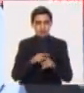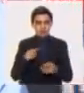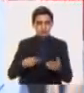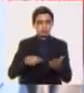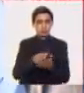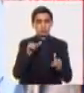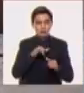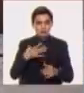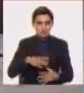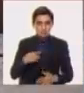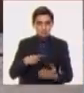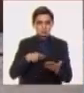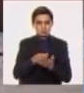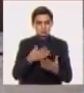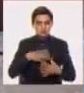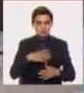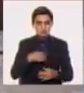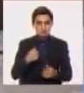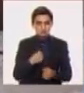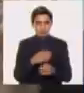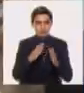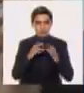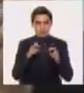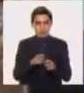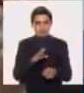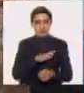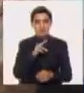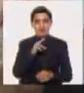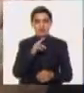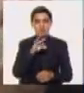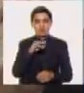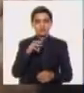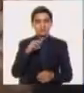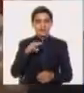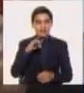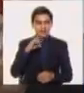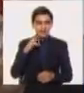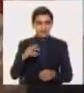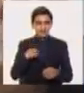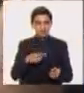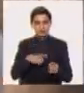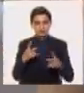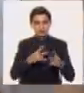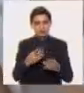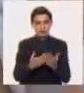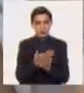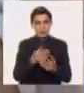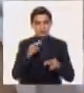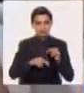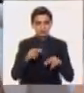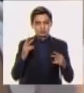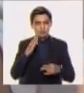Ақшаны қайда төлеп жатырмыз? Ол контейнерден, ол даладағы саудадан былай заманауи саудаға көшу керек жалпы